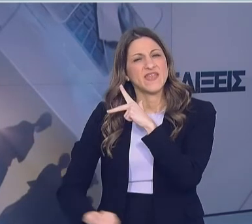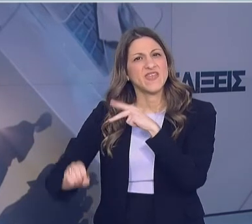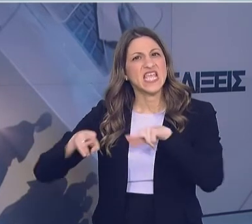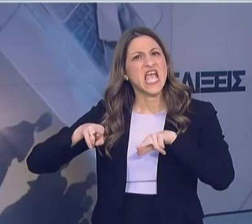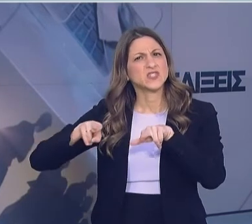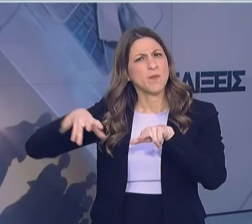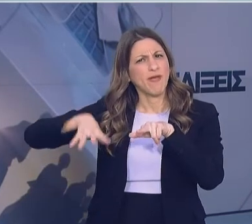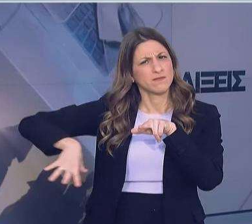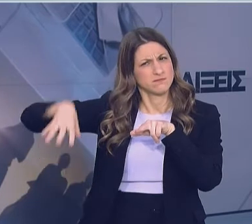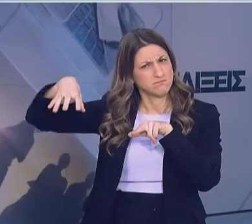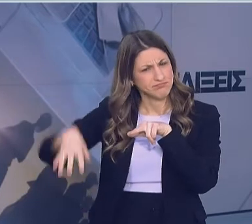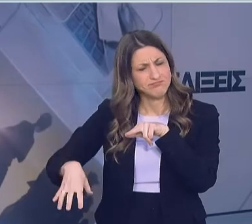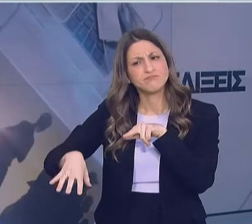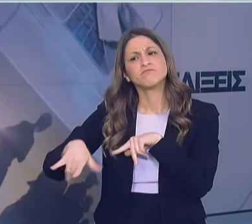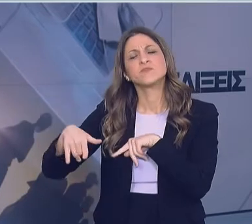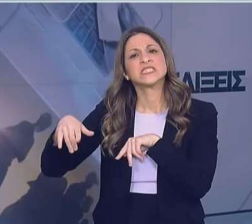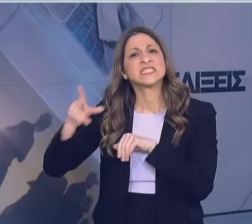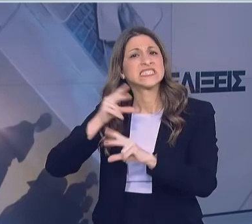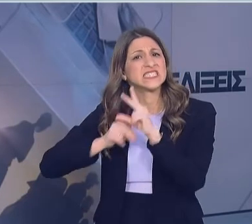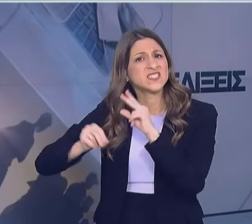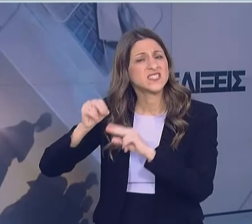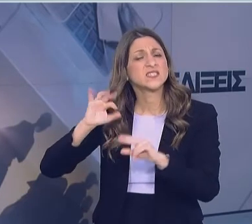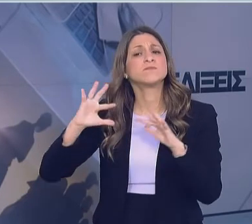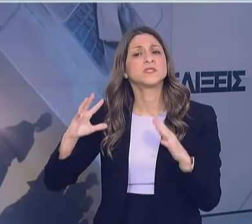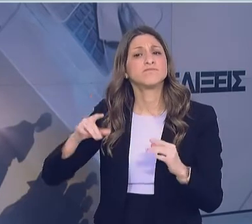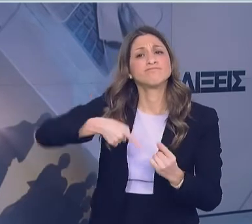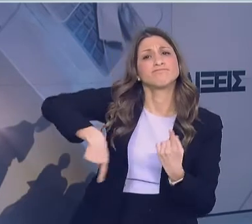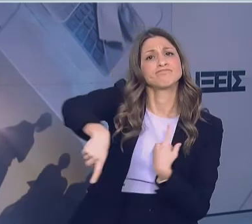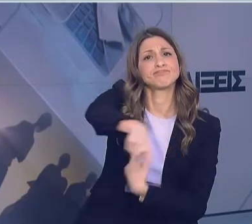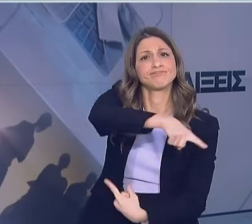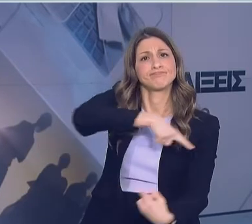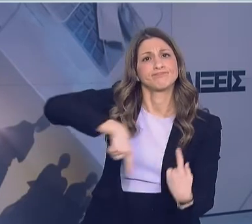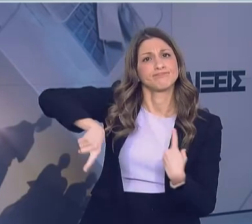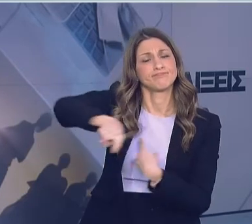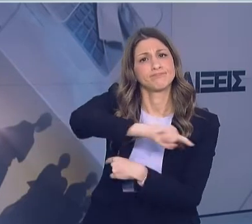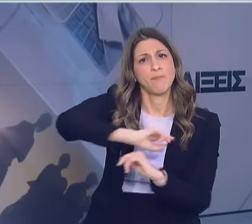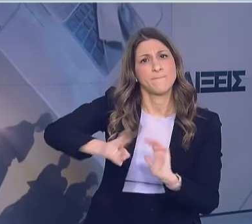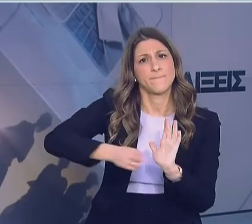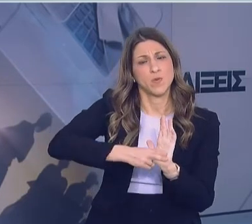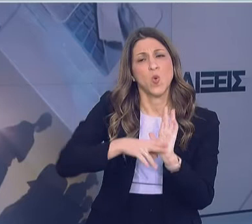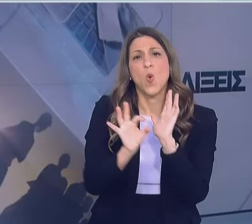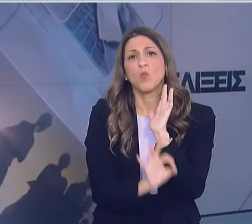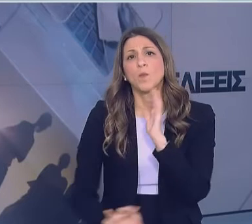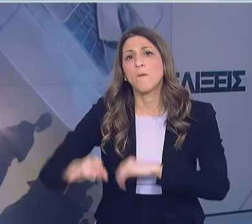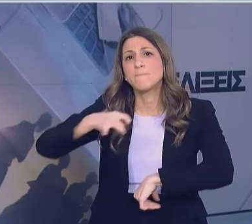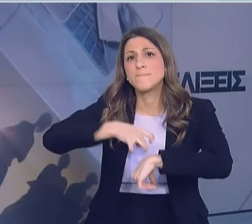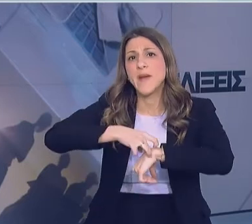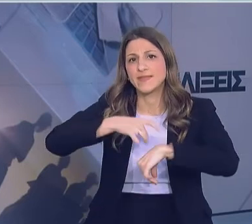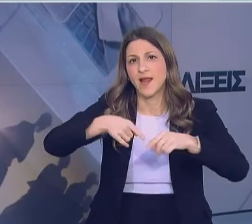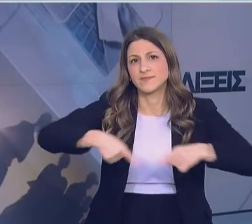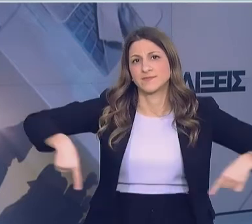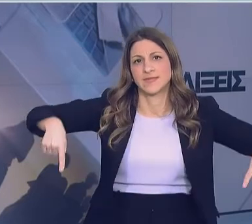Αστυνομική Διεύθυνση Δυτικής Ελλάδας, αποφασίζει το περιορισμό κίνησης πολιτών στην παραλιακή ζώνη της Πάτρας και συγκεκριμένα σε